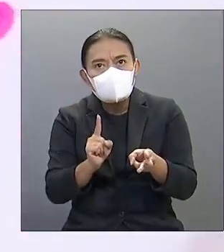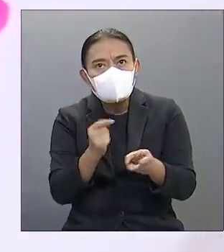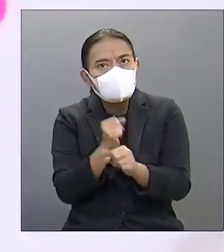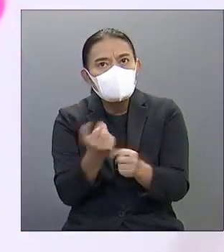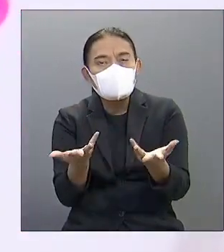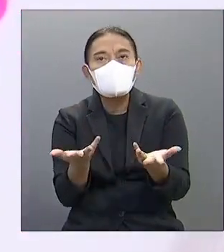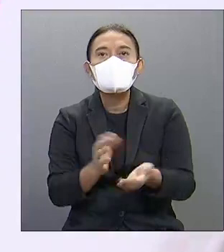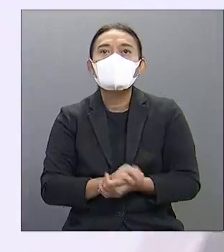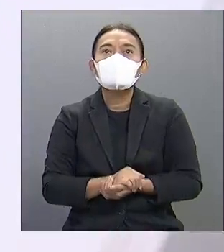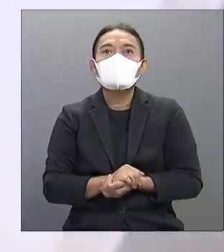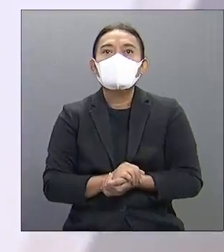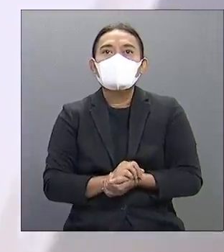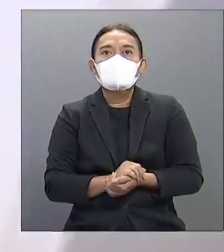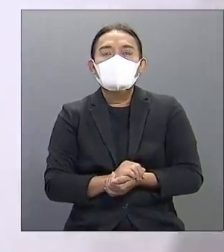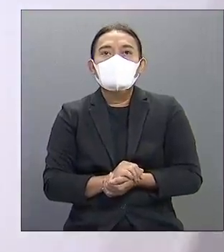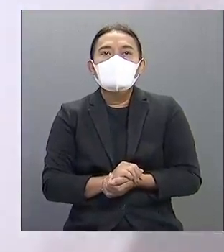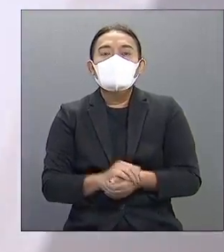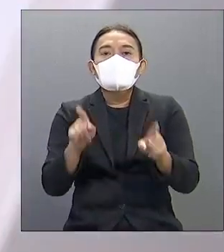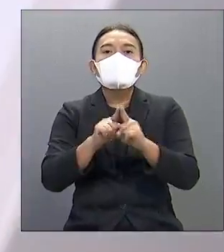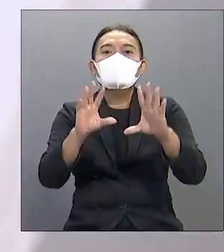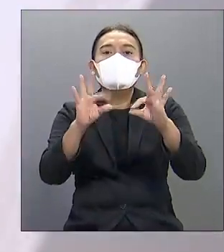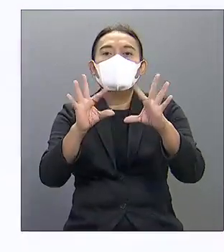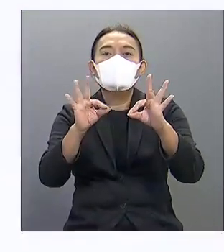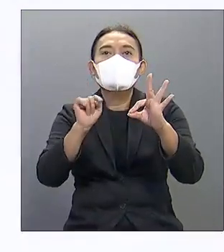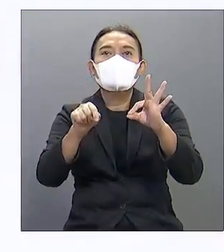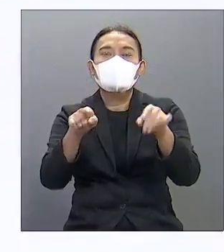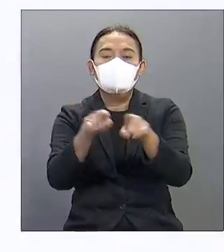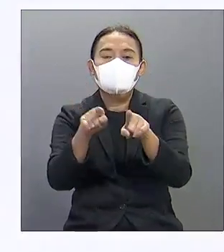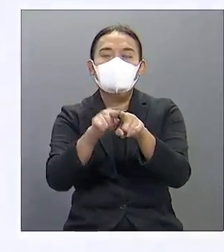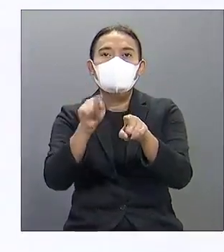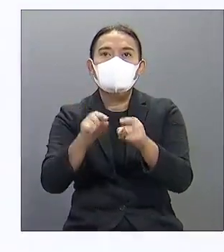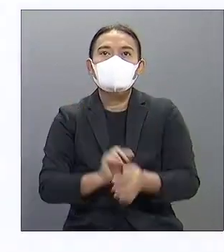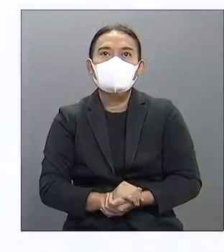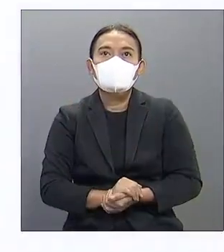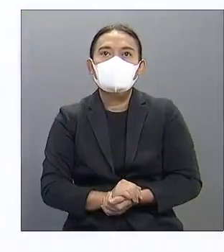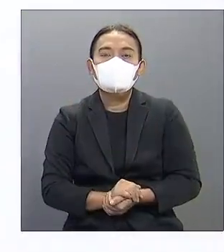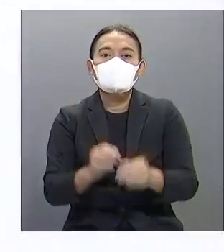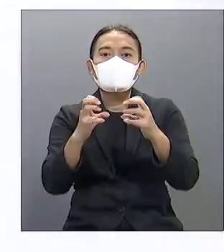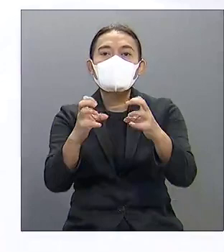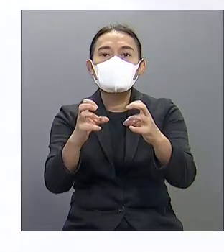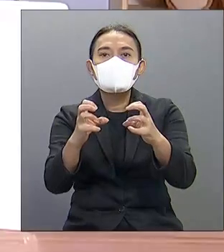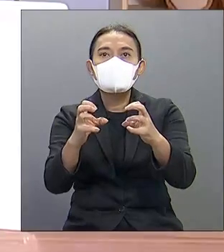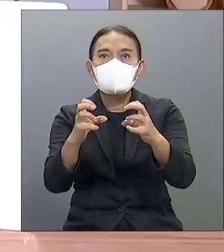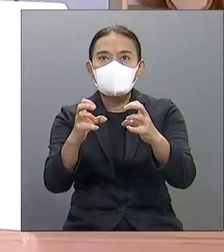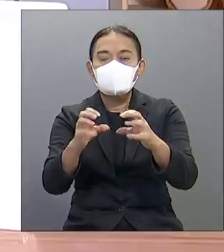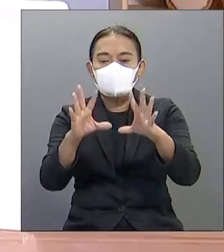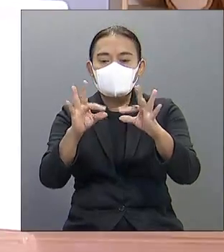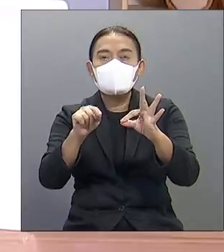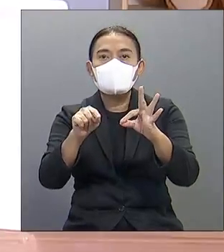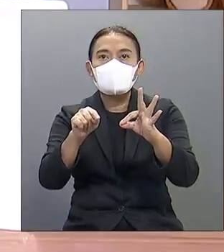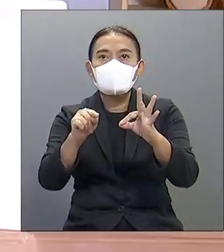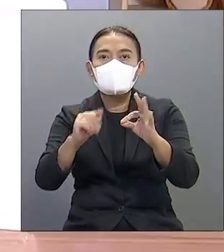จ้าตัวเจลาตินเนี่ยมันก็จะเหมือนกาวเวลามันโดนอากาศมันก็จะแข็งตัวค่ะแล้ว